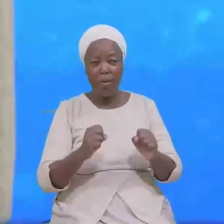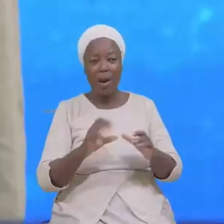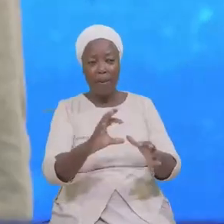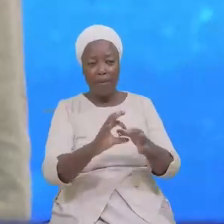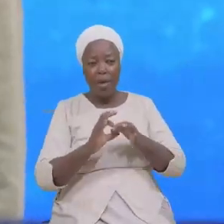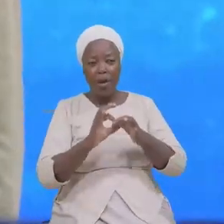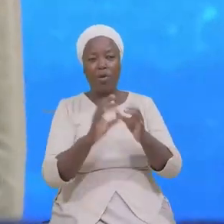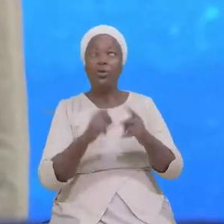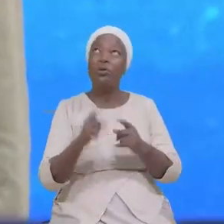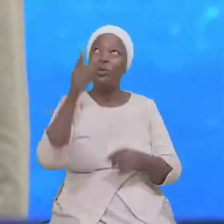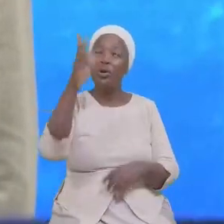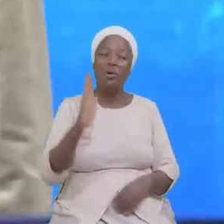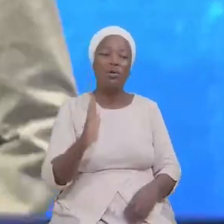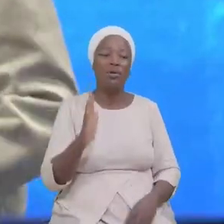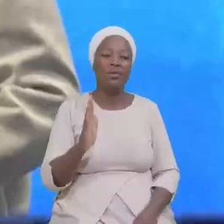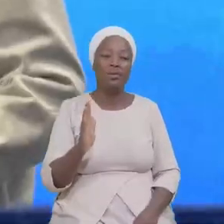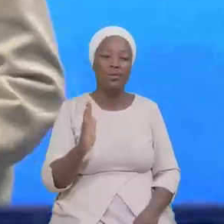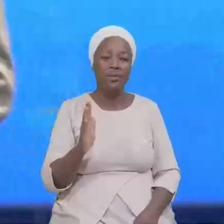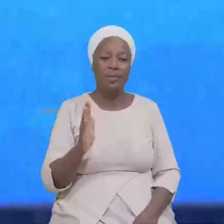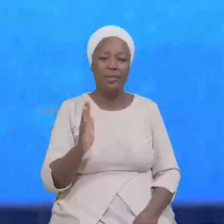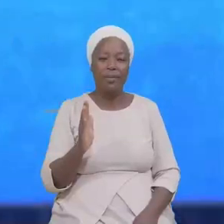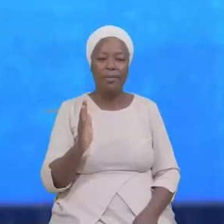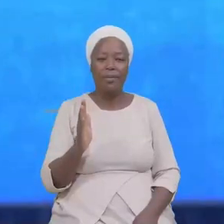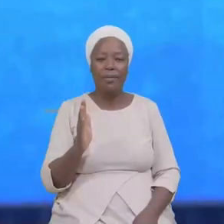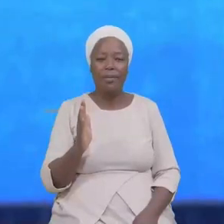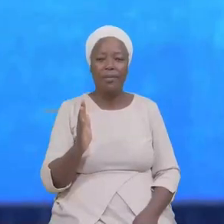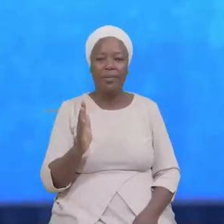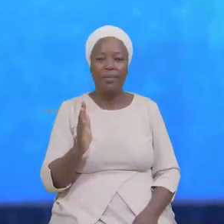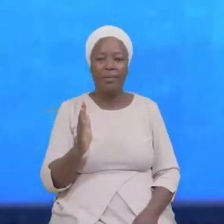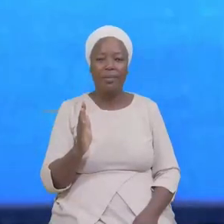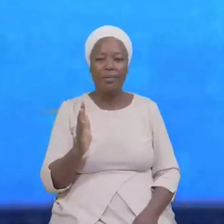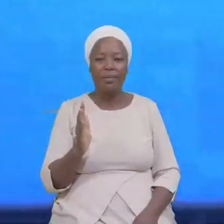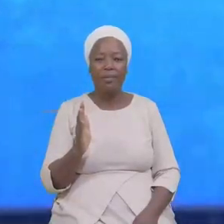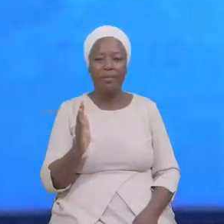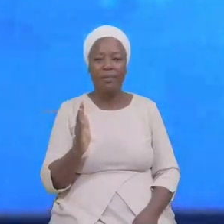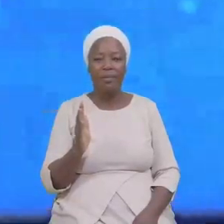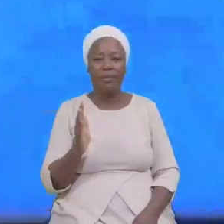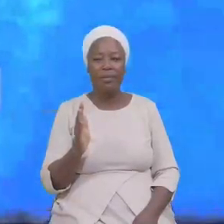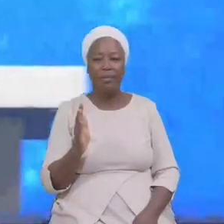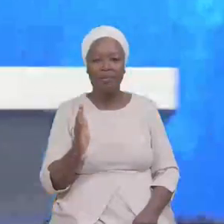Dieu a parlé une fois, deux fois j'ai entendu ceci, c'est que la force est à Dieu.